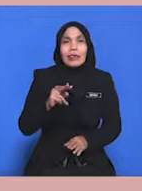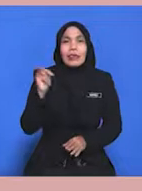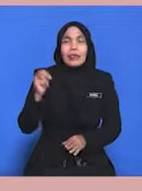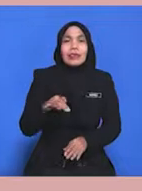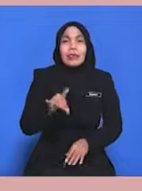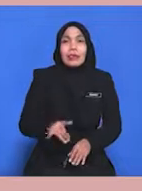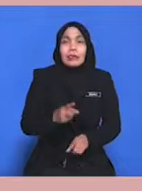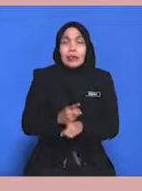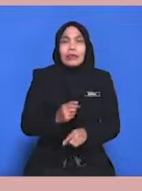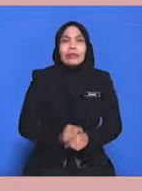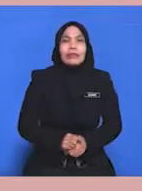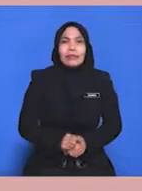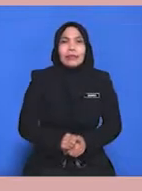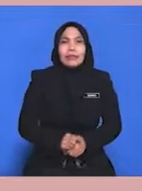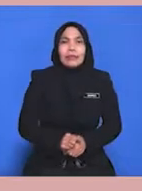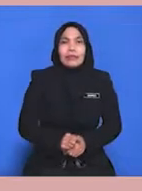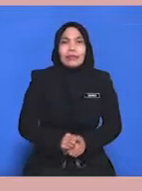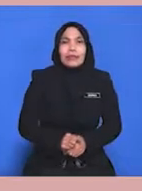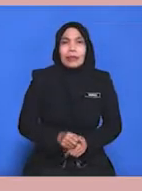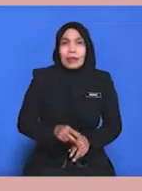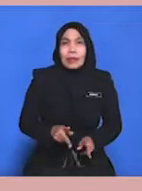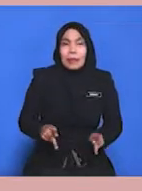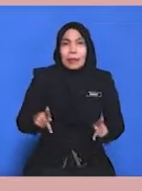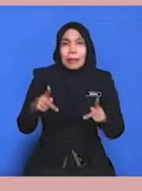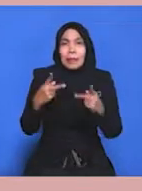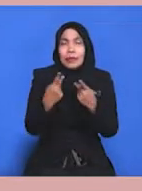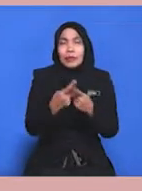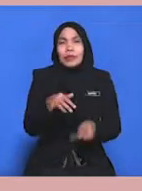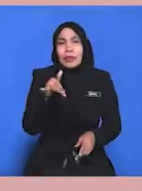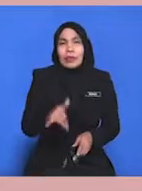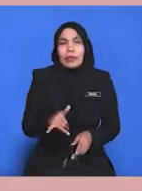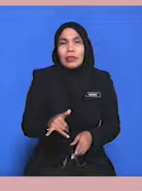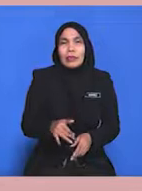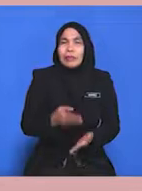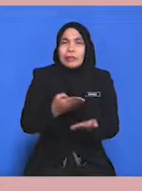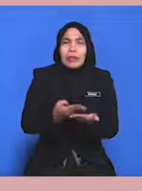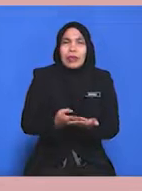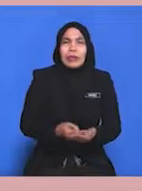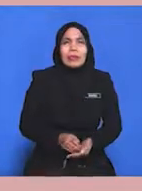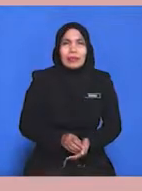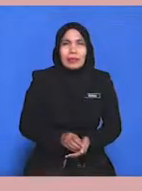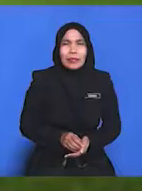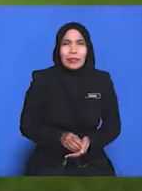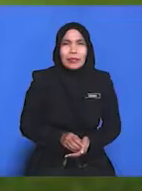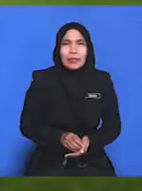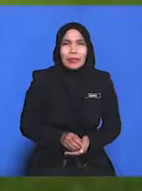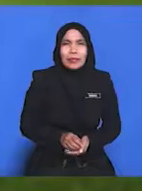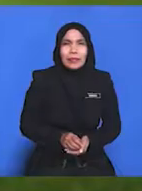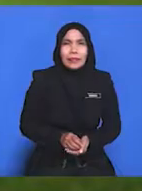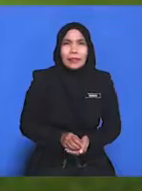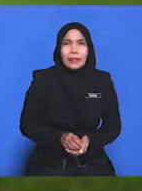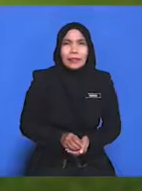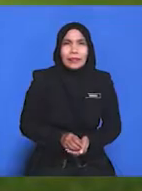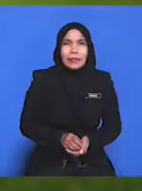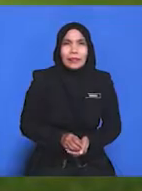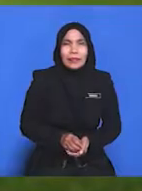persaingan, pasukan yang cekap berpeluang untuk mengenal pasti kekuatan dan kelemahan pihak lawan.